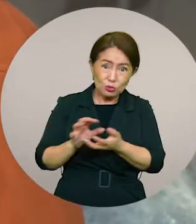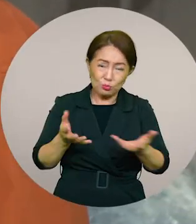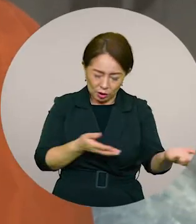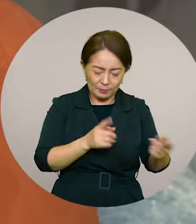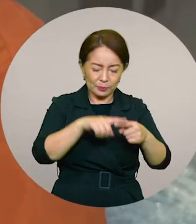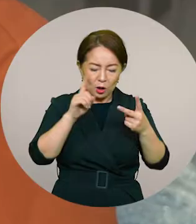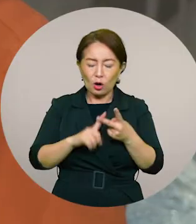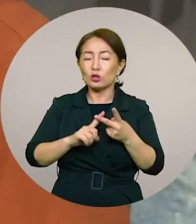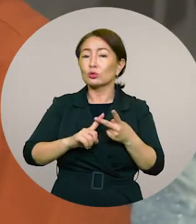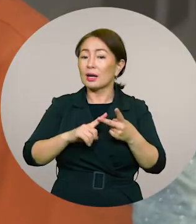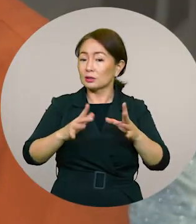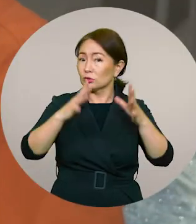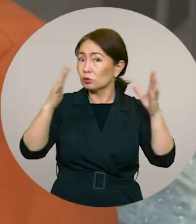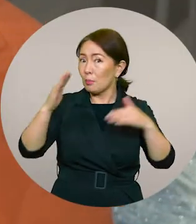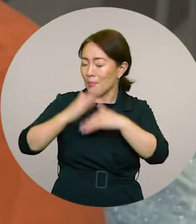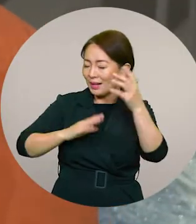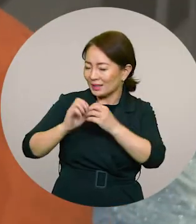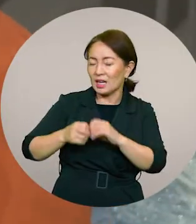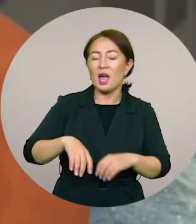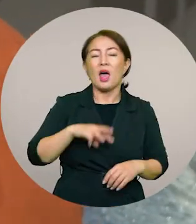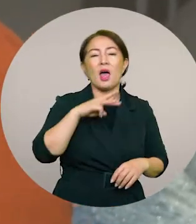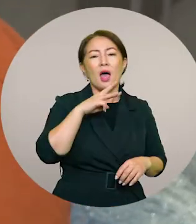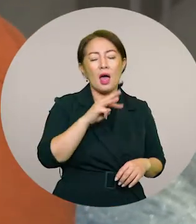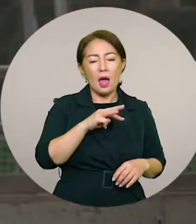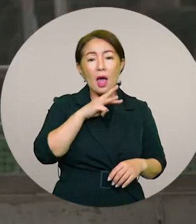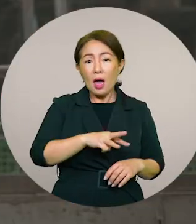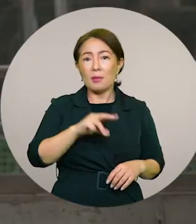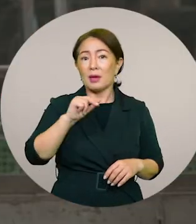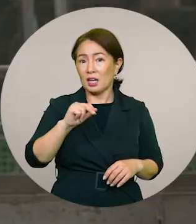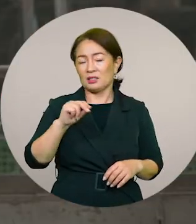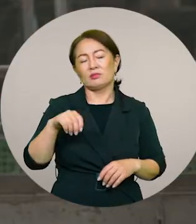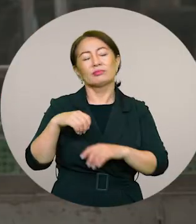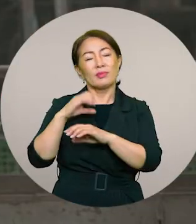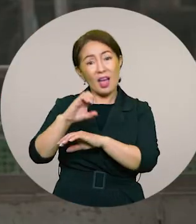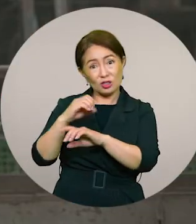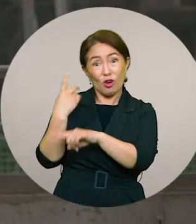дахиад дараагийн дэд үтсийн том барилга байгууламж MHS 2 гэдэг байгаа. Тэр баригдах юм бол